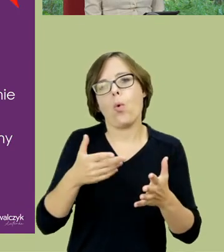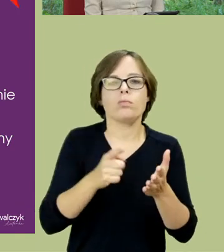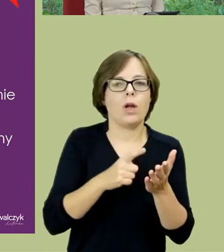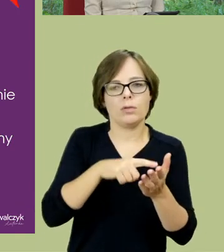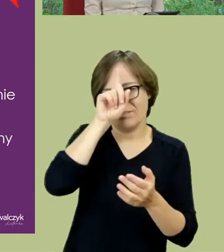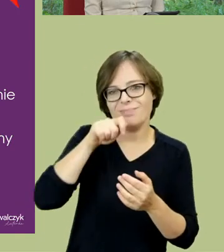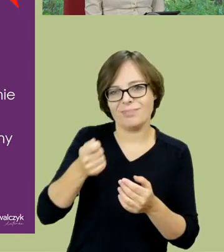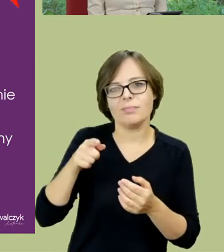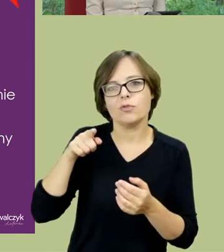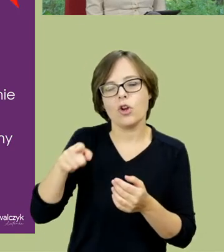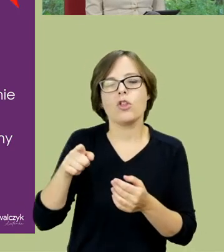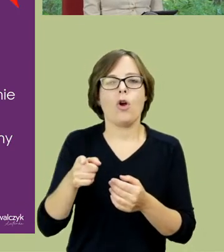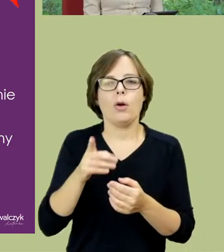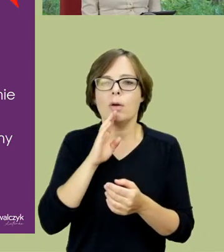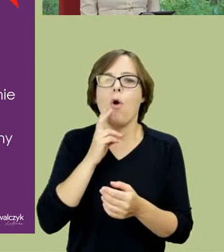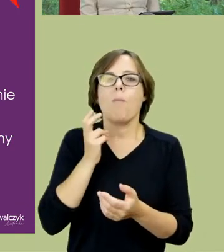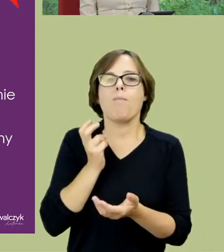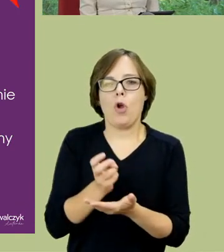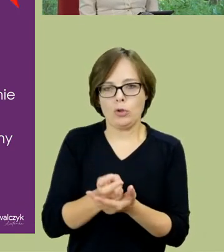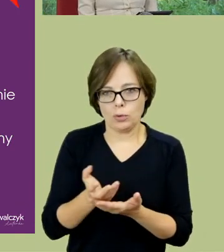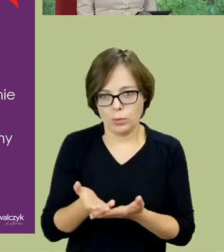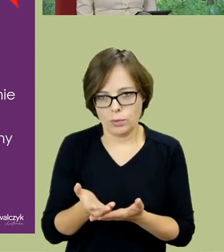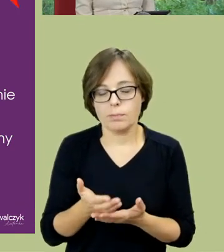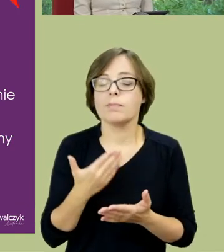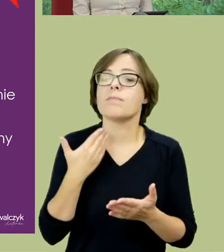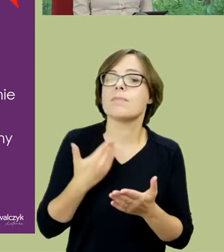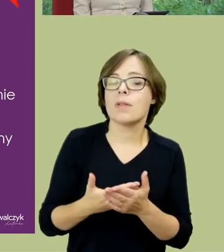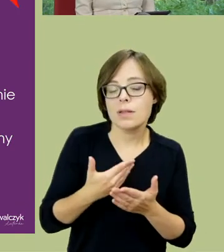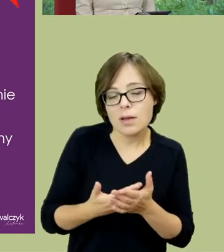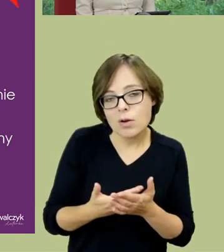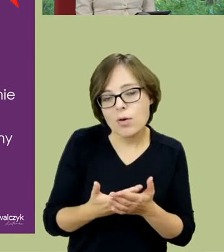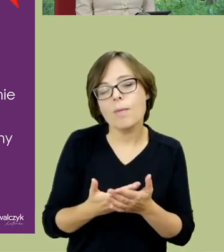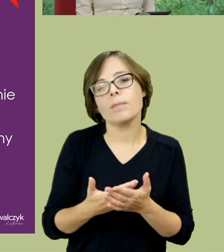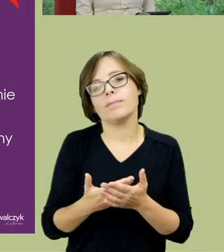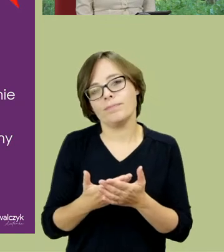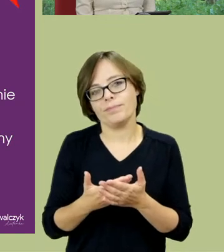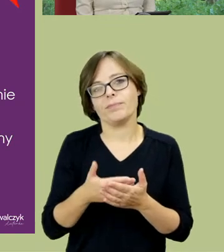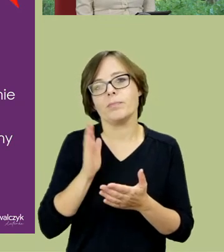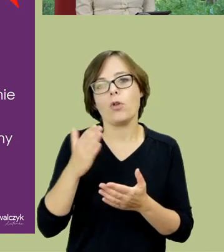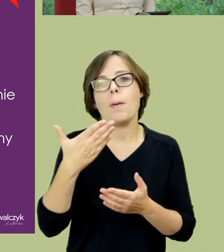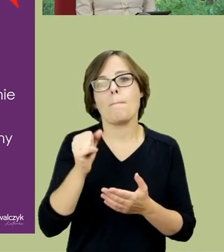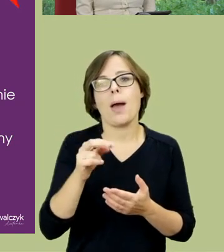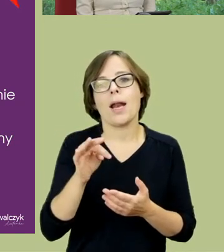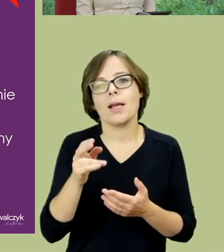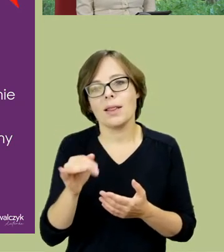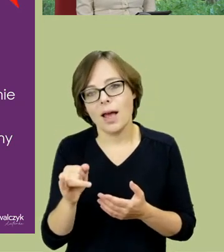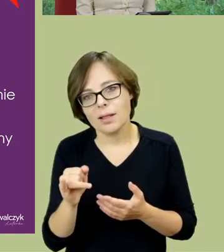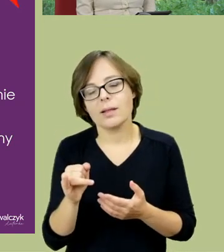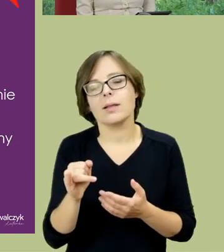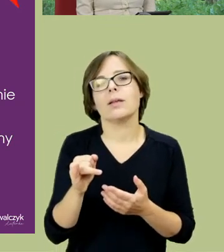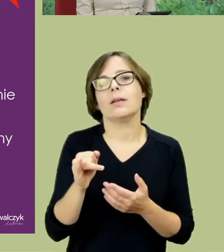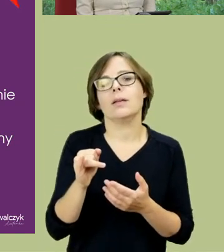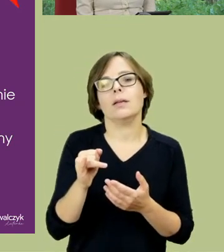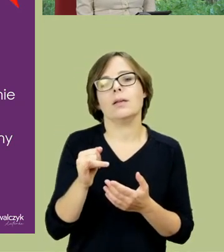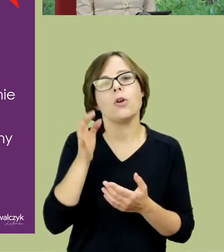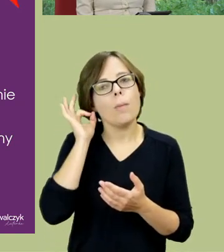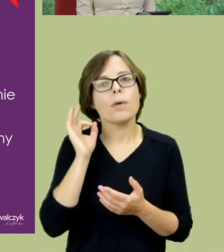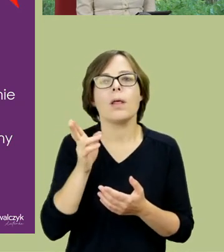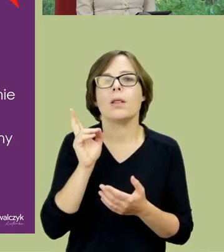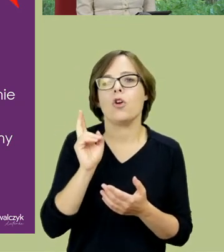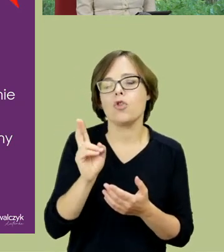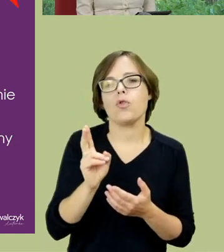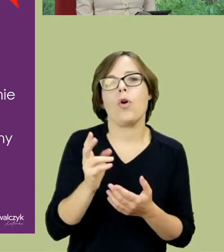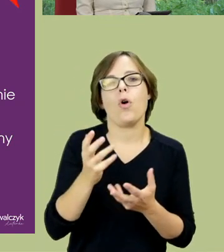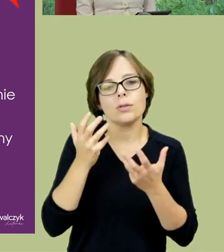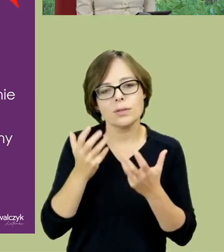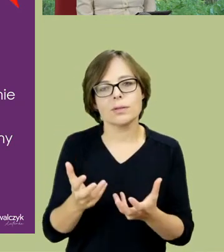to odium marketanki będzie też towarzyszyło kobietom, które pragnęły